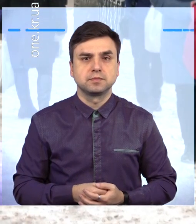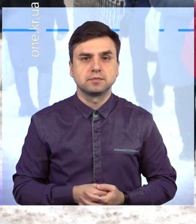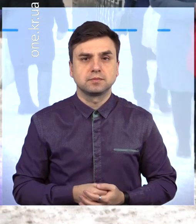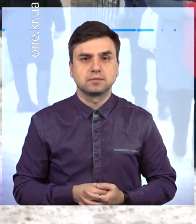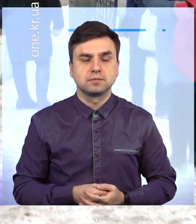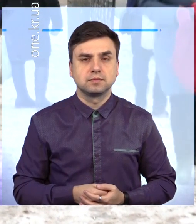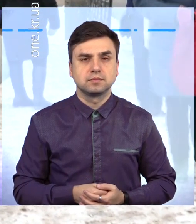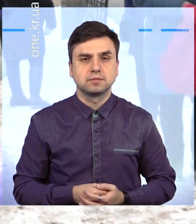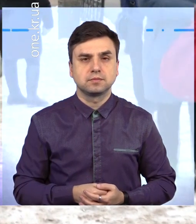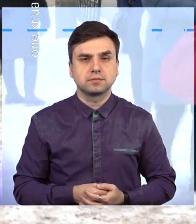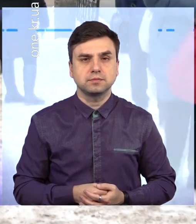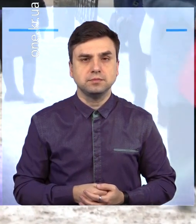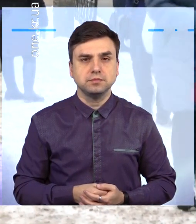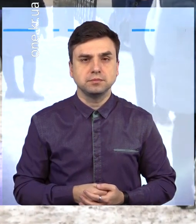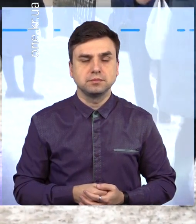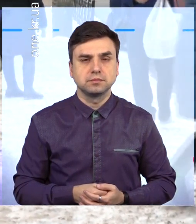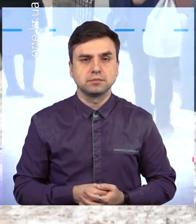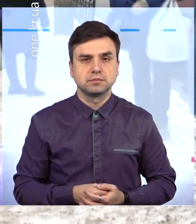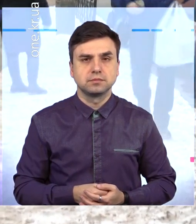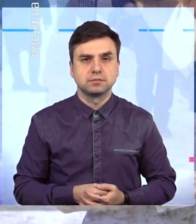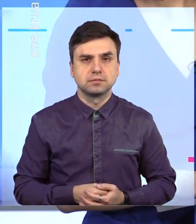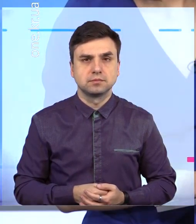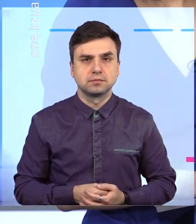Максим Мурашов, перший міський.